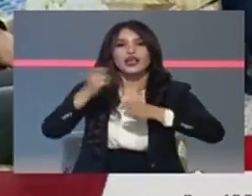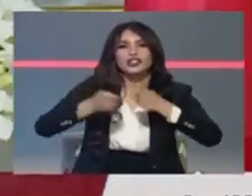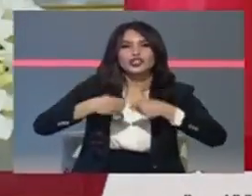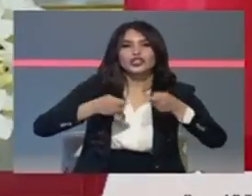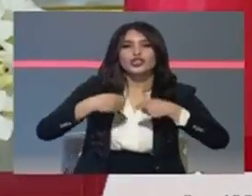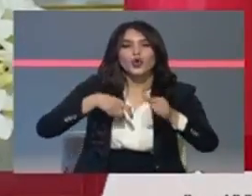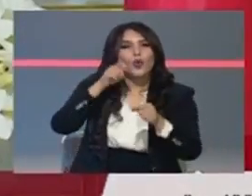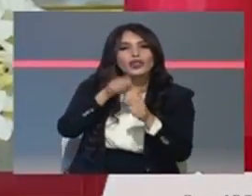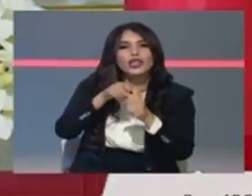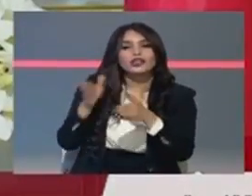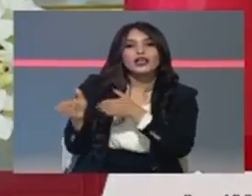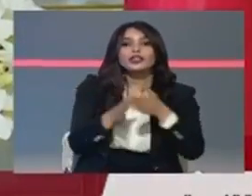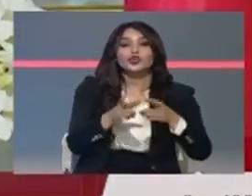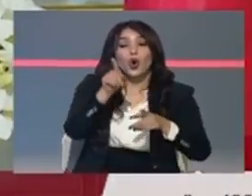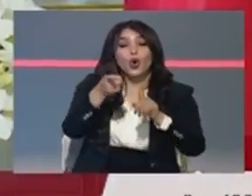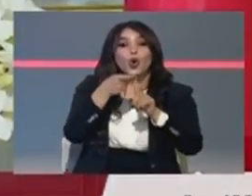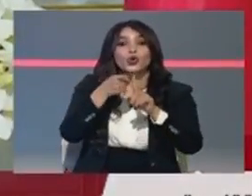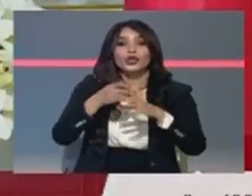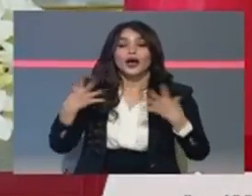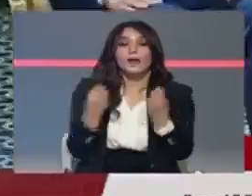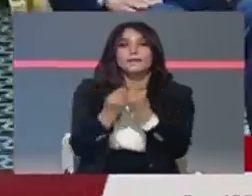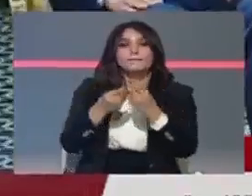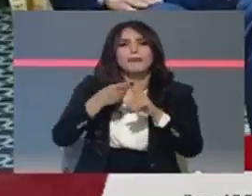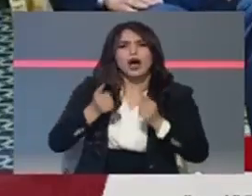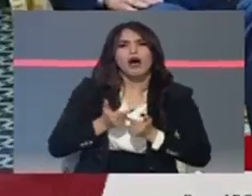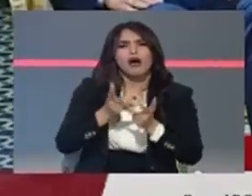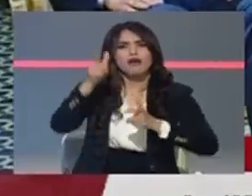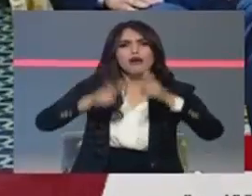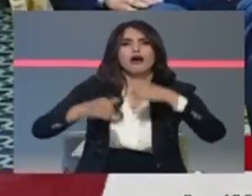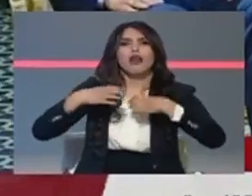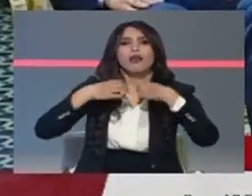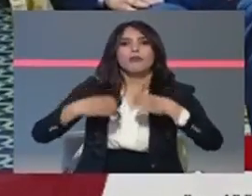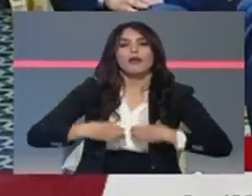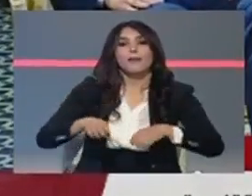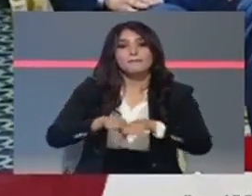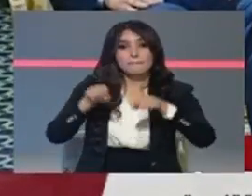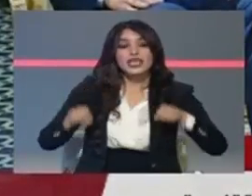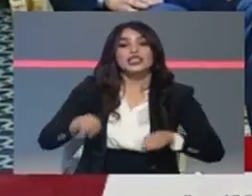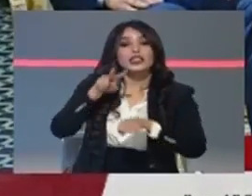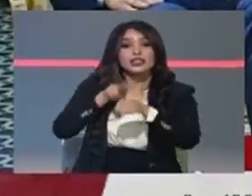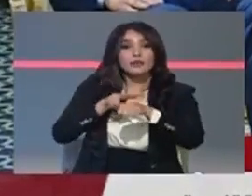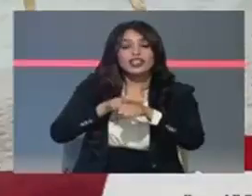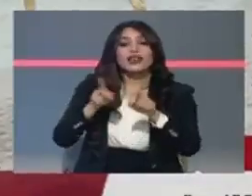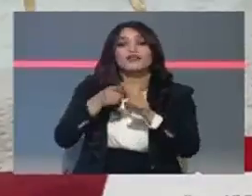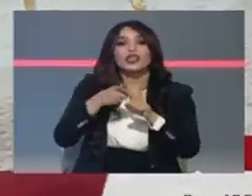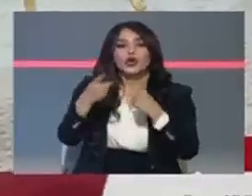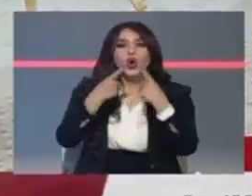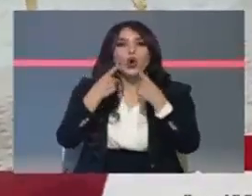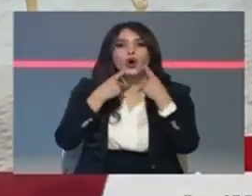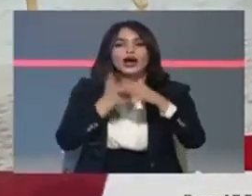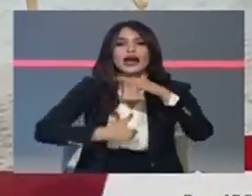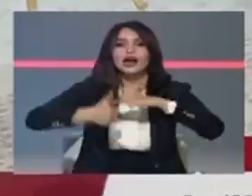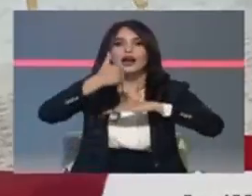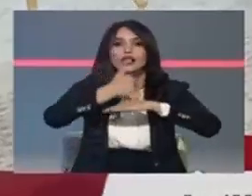التقليدية سمير مجول، الذي كان مرفوقا بعدد من أعضاء المكتب التنفيذي. وفند رئيس الدولة خلال هذا اللقاء